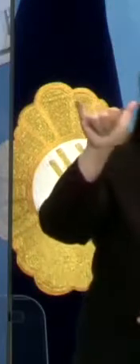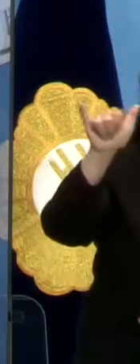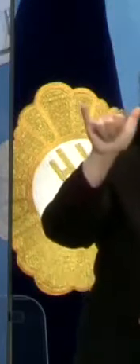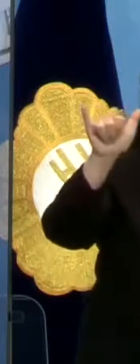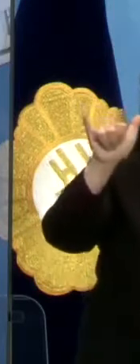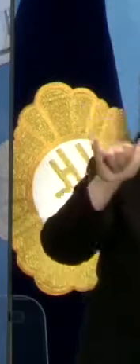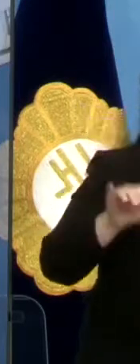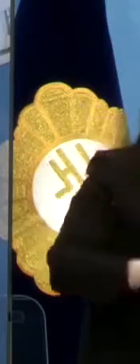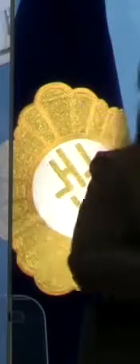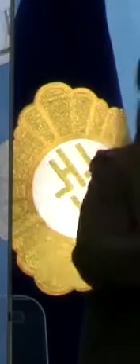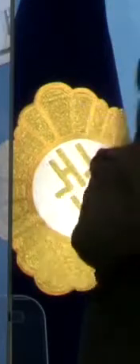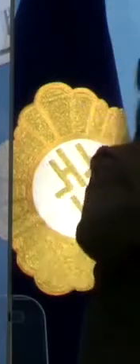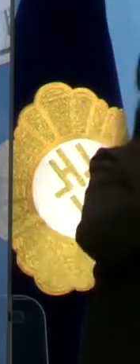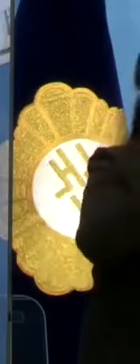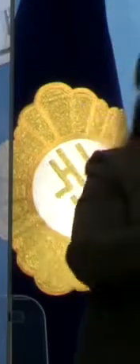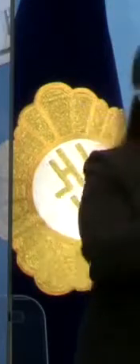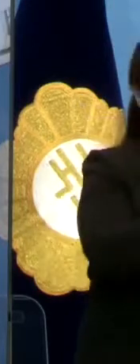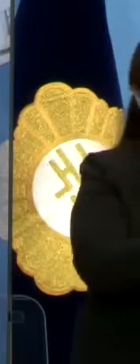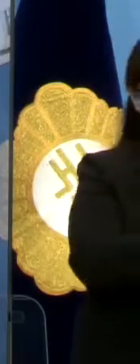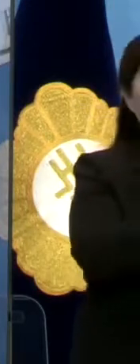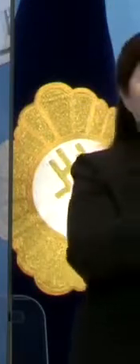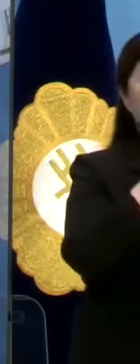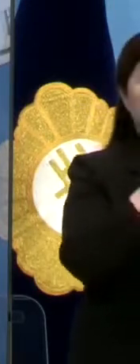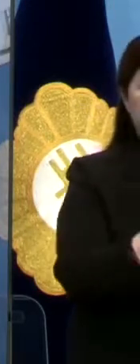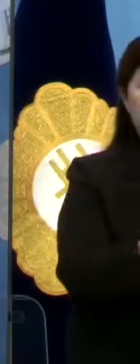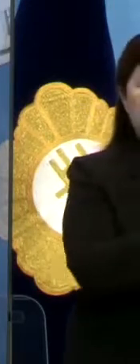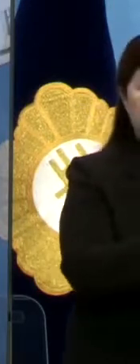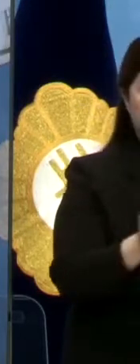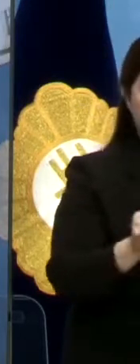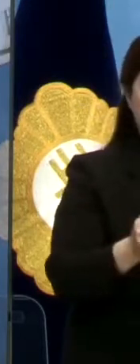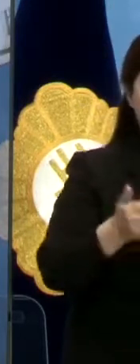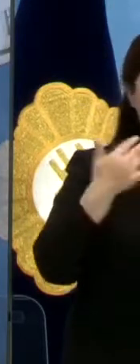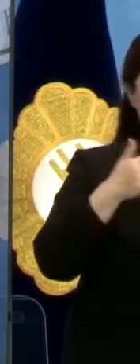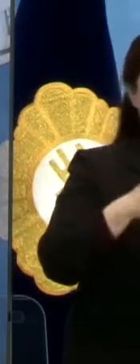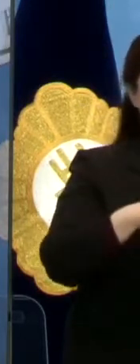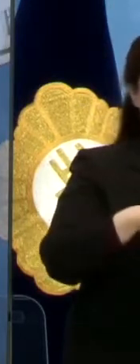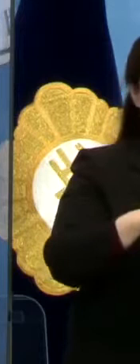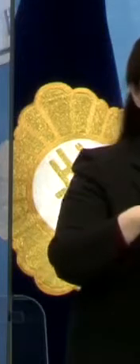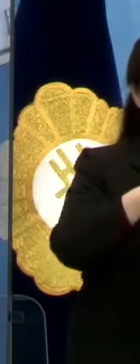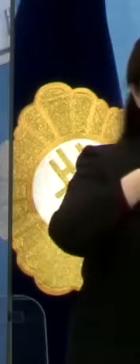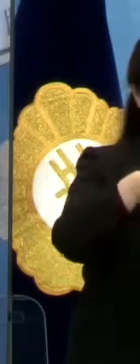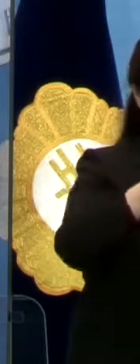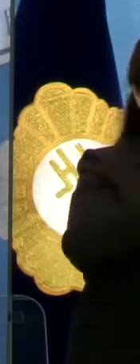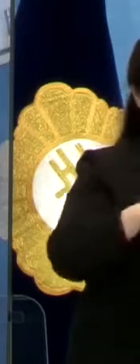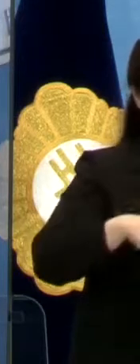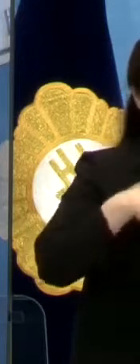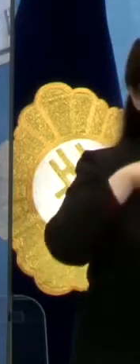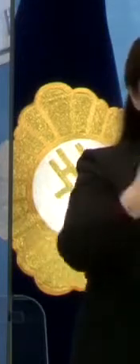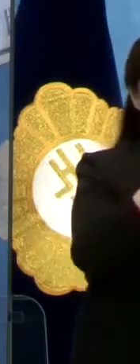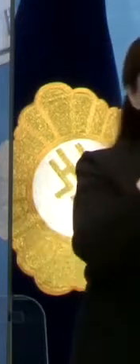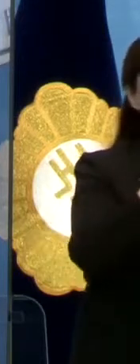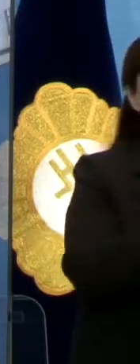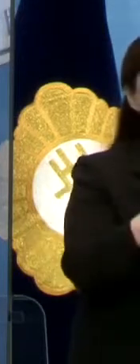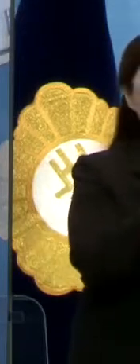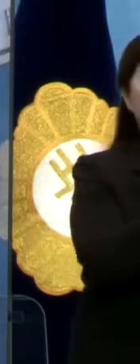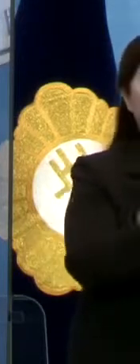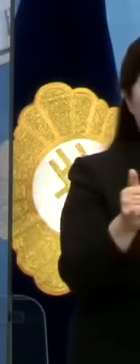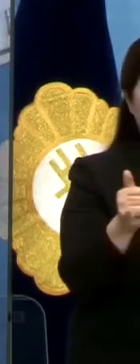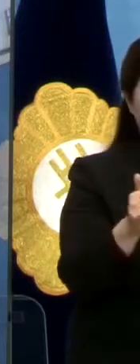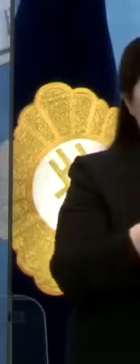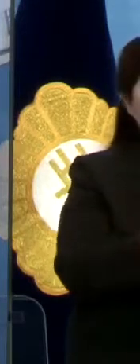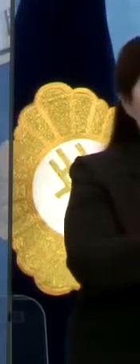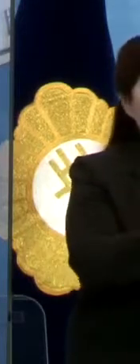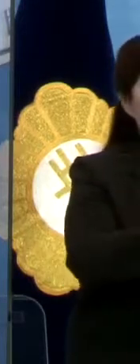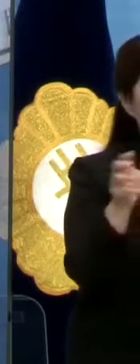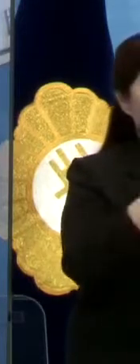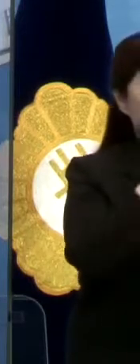우리 소록도에 계신 사람들 그리고 전남 고흥군의 국민들 그리고 전남의 뜻 있는